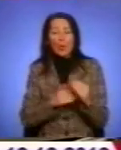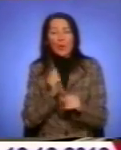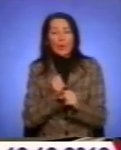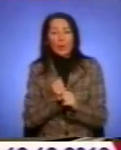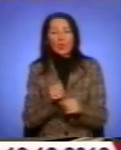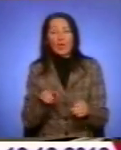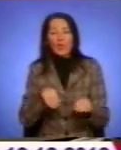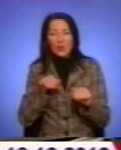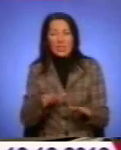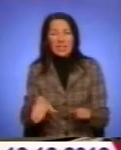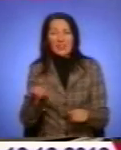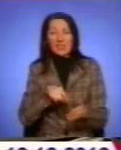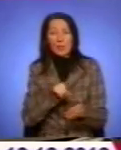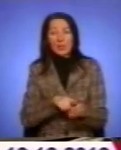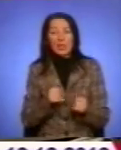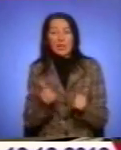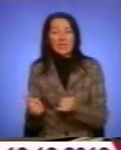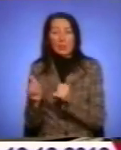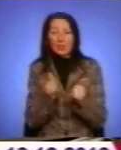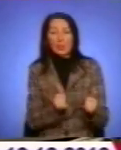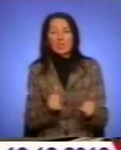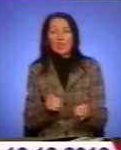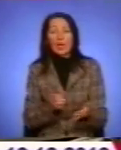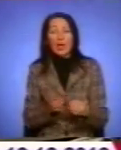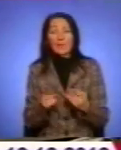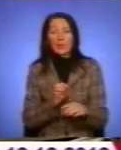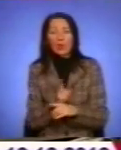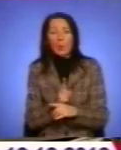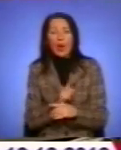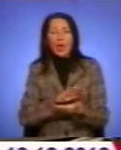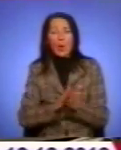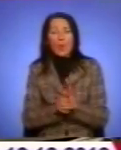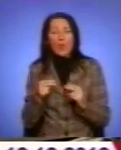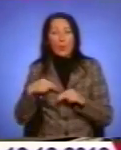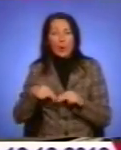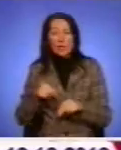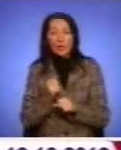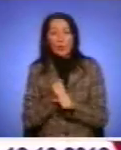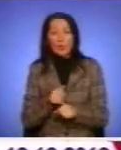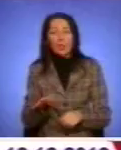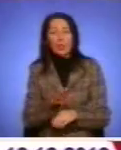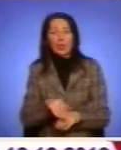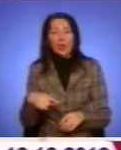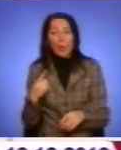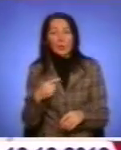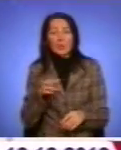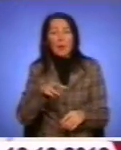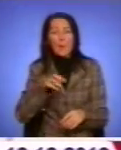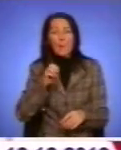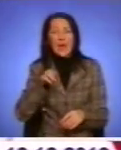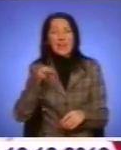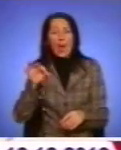вирішення всіх питань для забезпечення стабільних умов праці і роботи на території області. Метеослужби дають